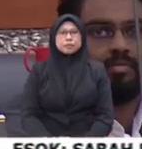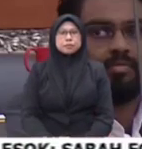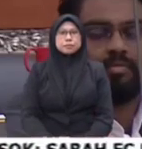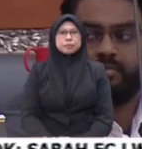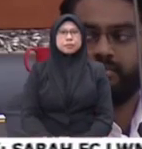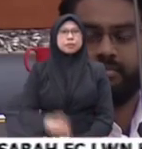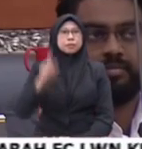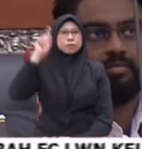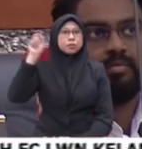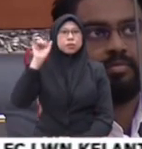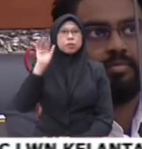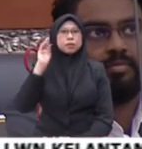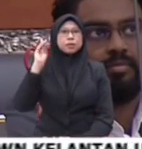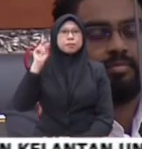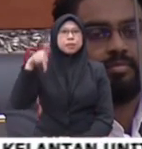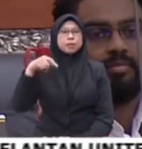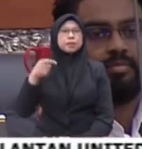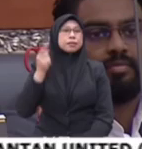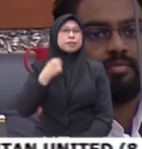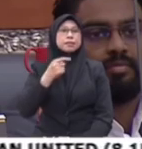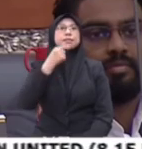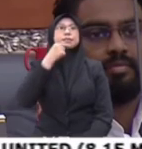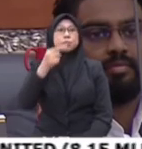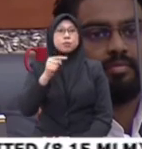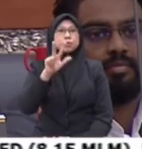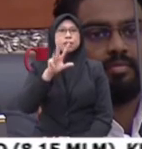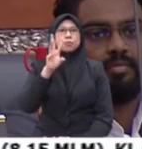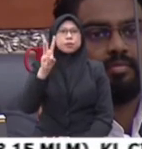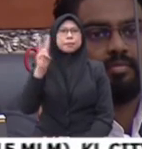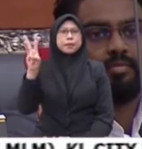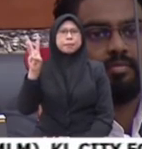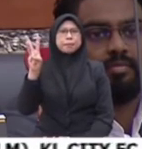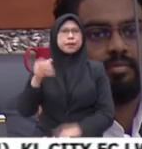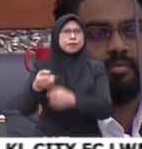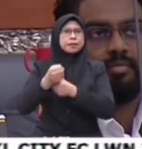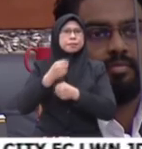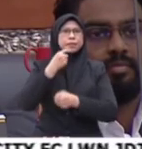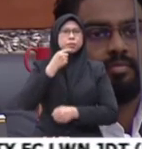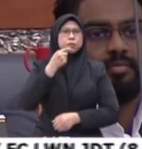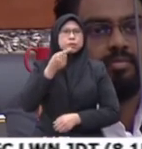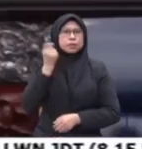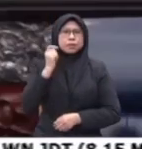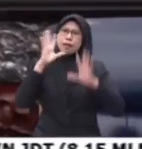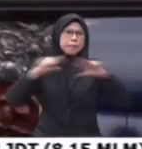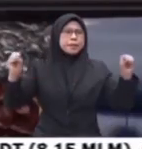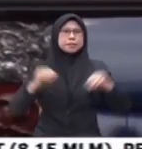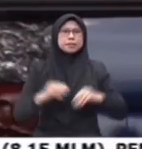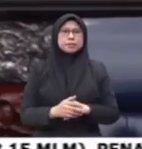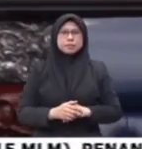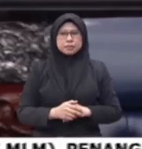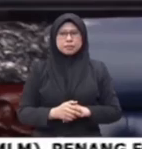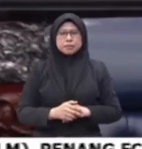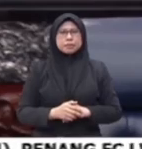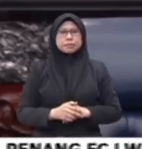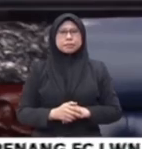Poin betul. Tadi saya sebut 366. Kena buat ruling. Tarik balik ya. Itu selesai. Ya. Tarik balik.